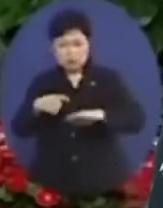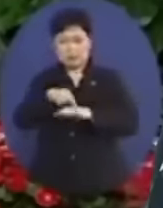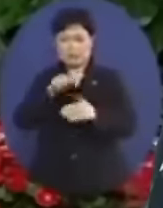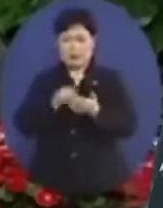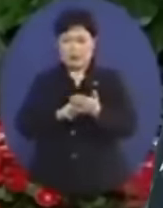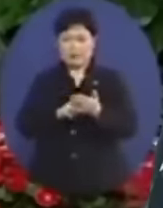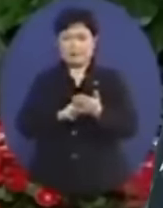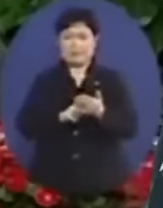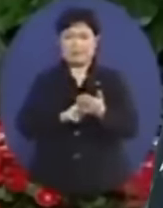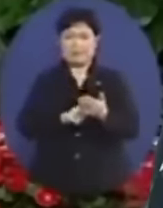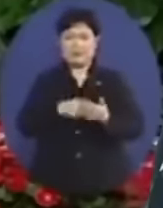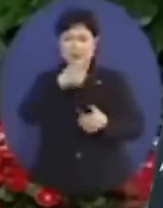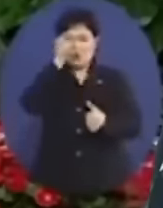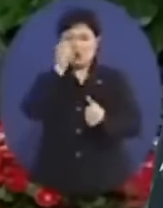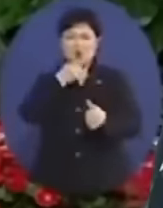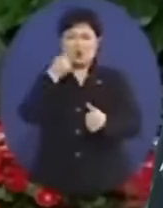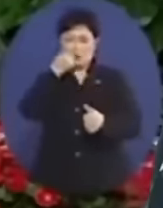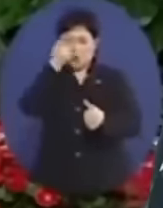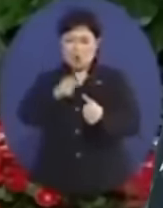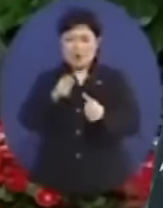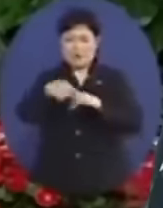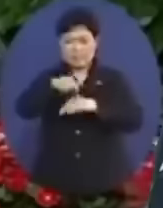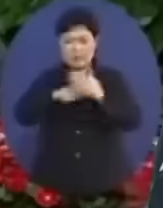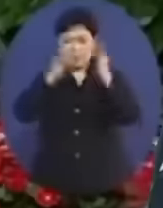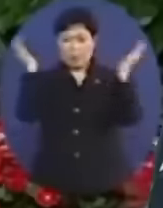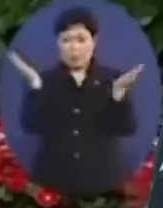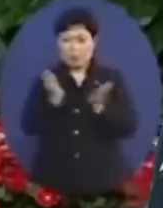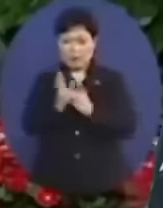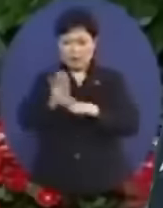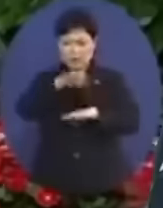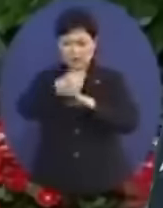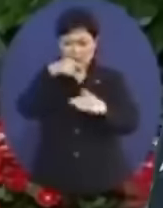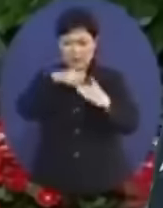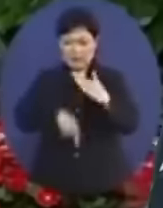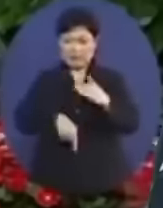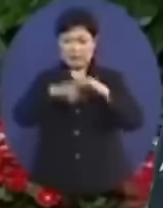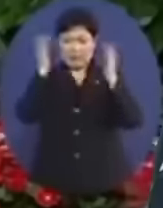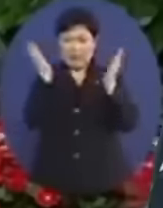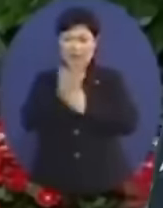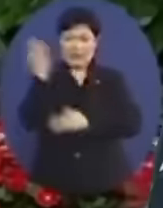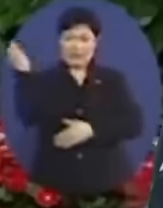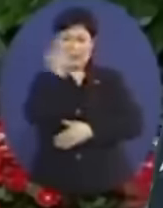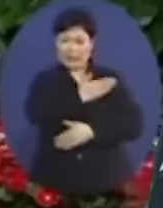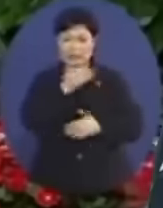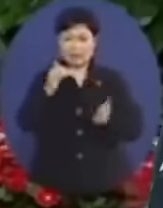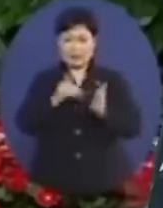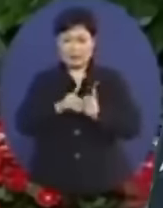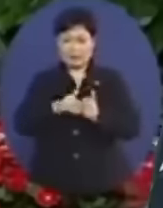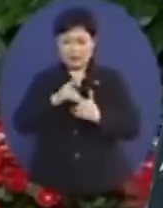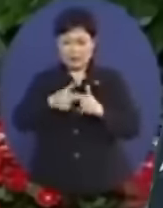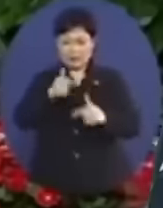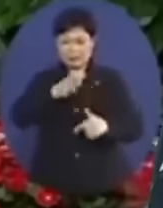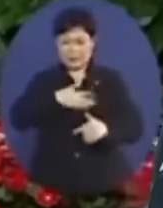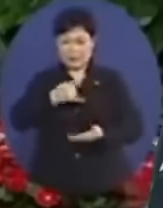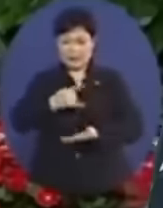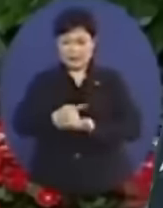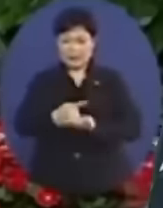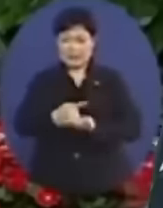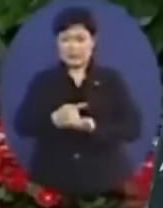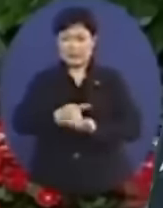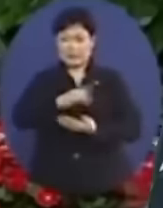마음 욕하는 마음 이런 모든 것이 다 그리스도 안에서 청산 버리고 예수님이 나의 의가 되고 나의 거룩과